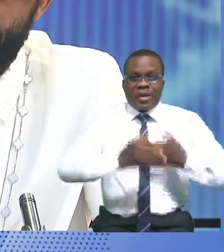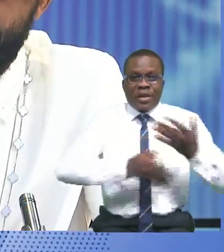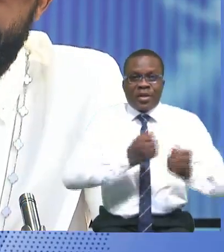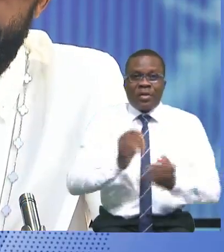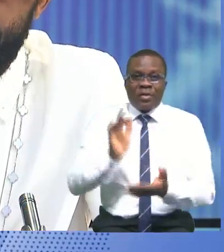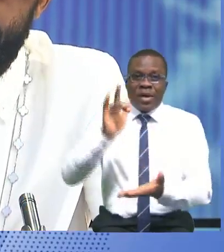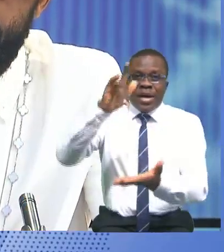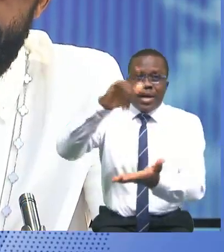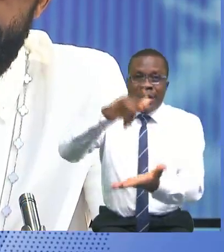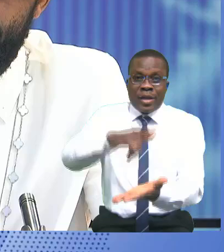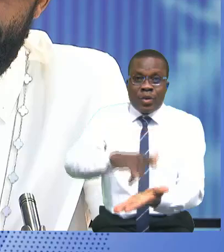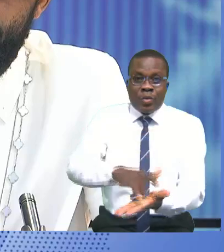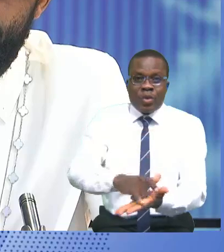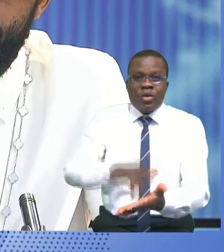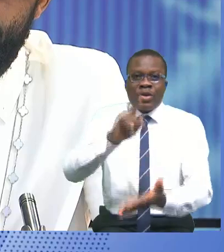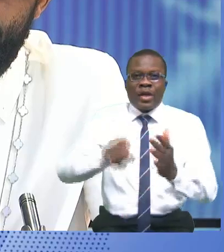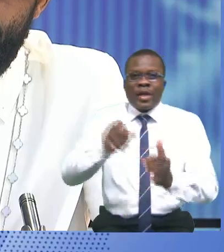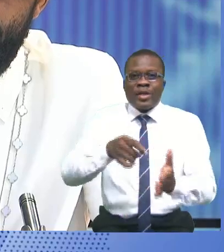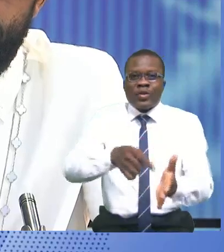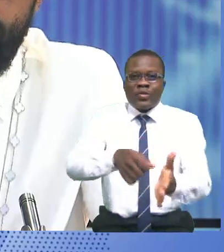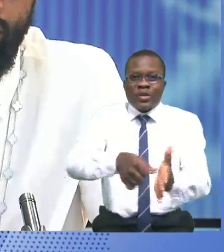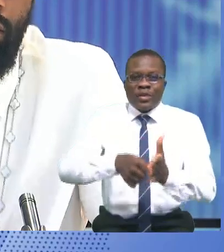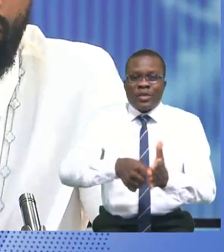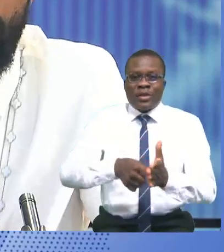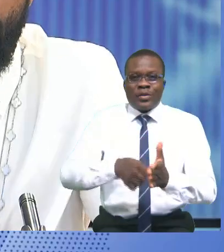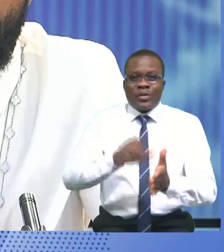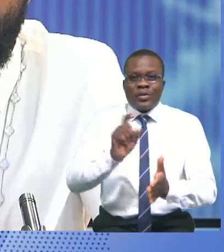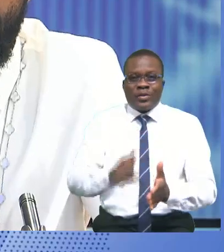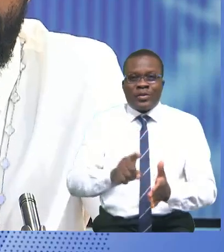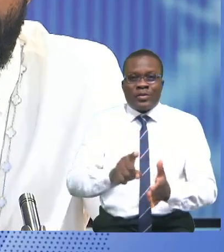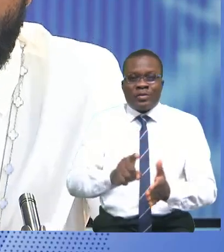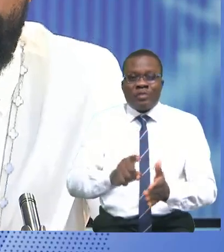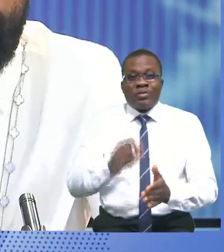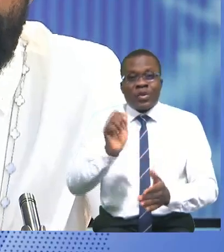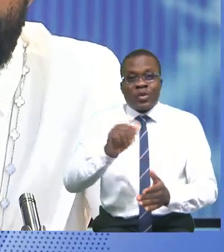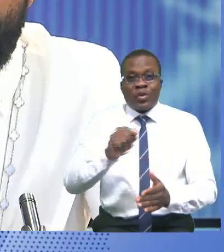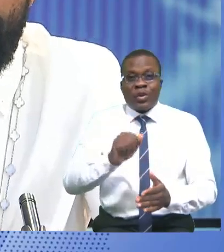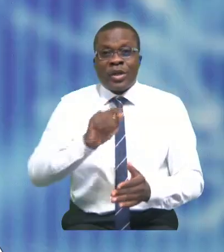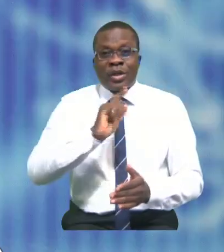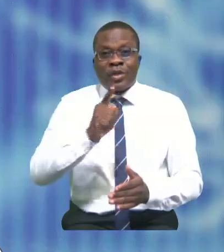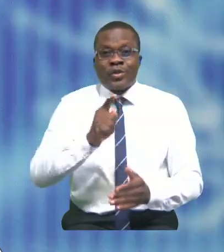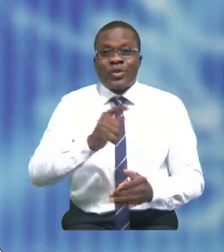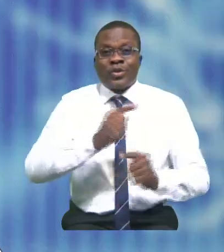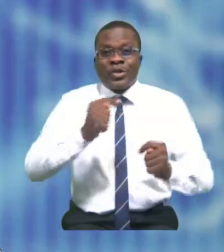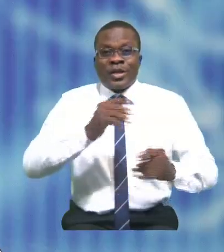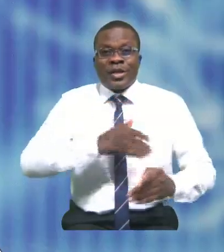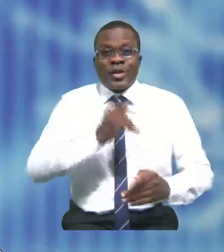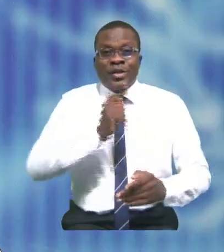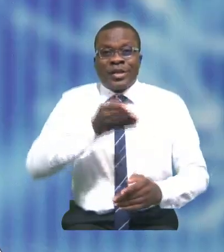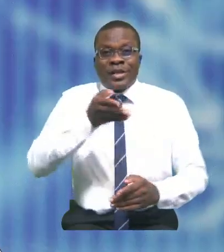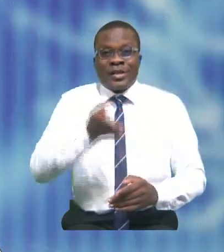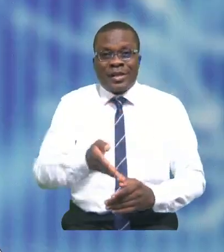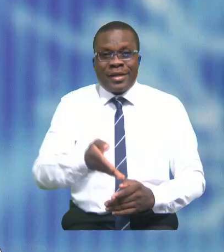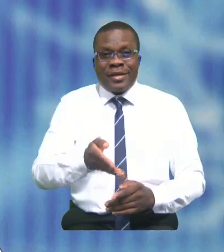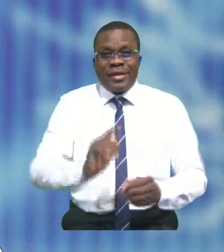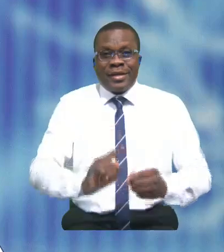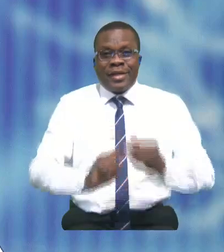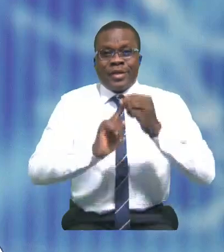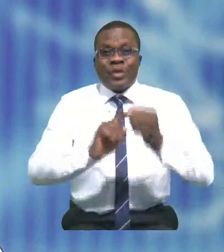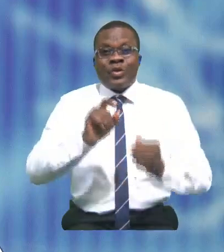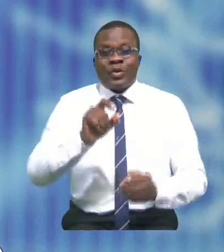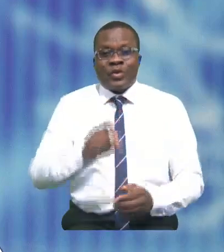l'aéroport quelles sont vos impressions tout de suite ouais je suis je suis très content d'être là et surtout que